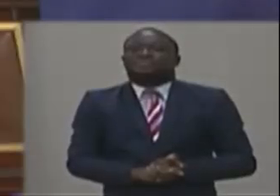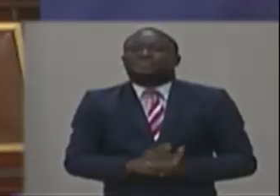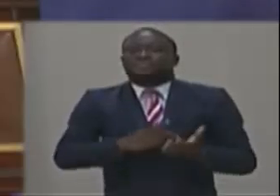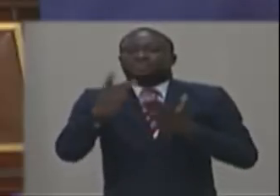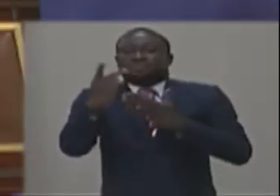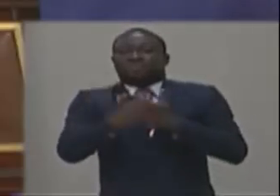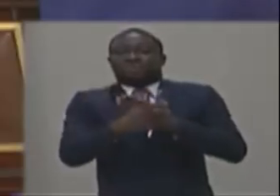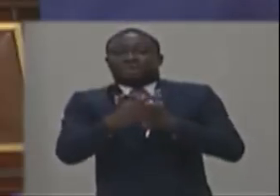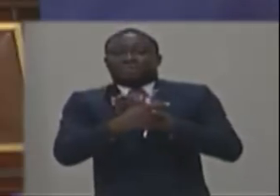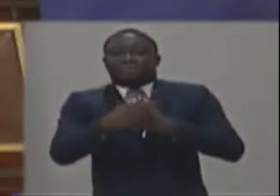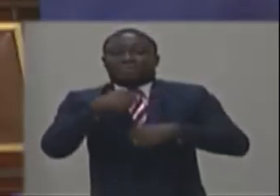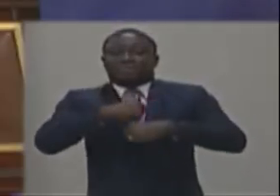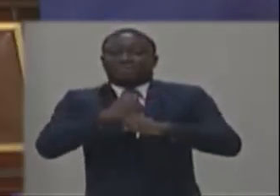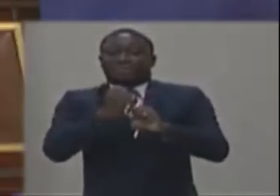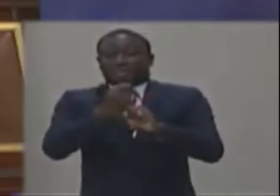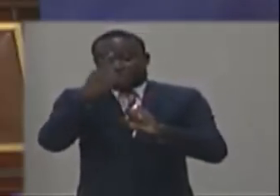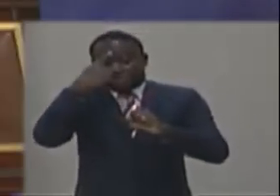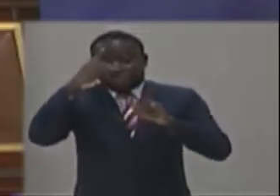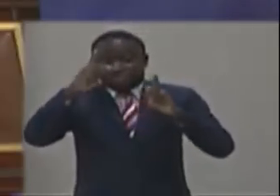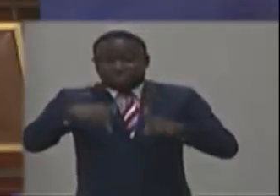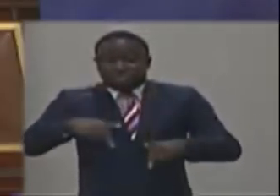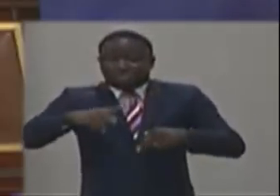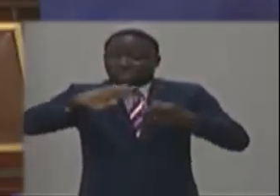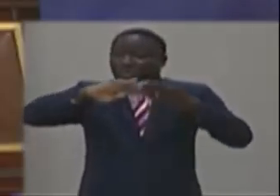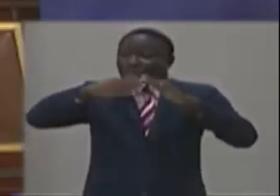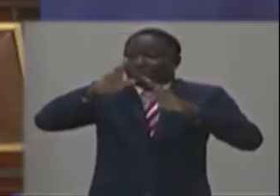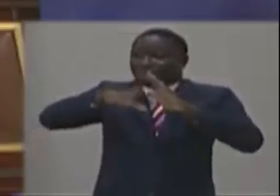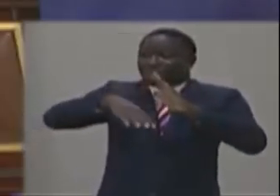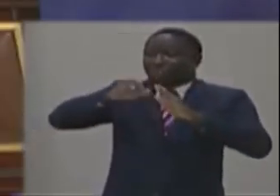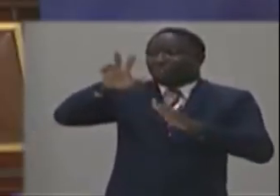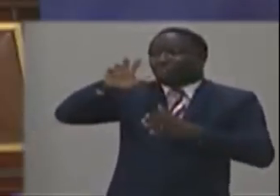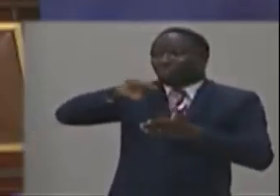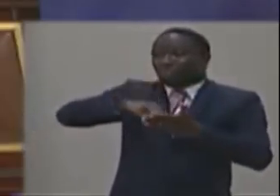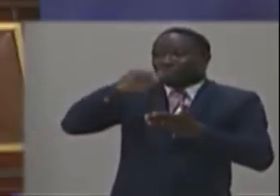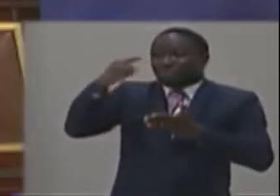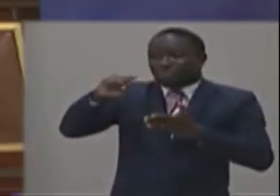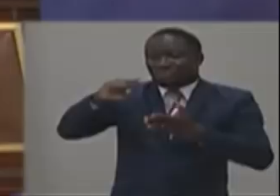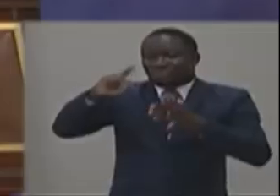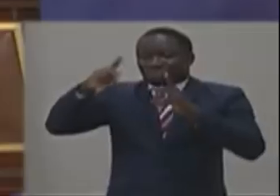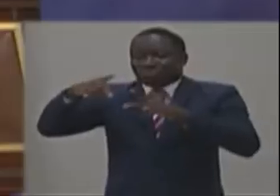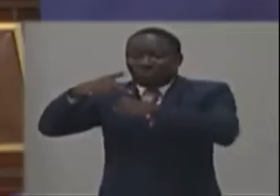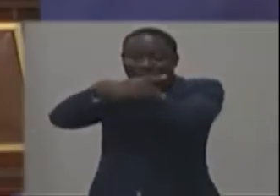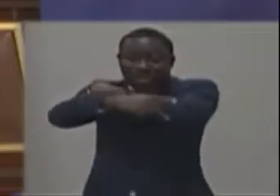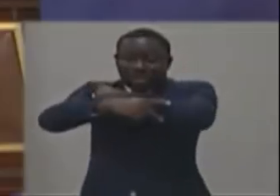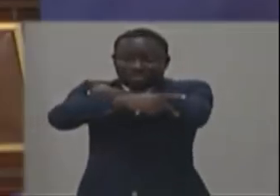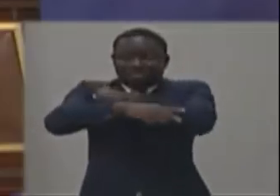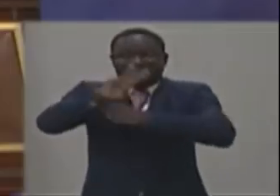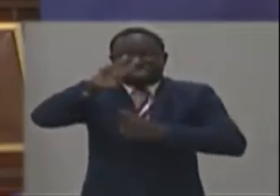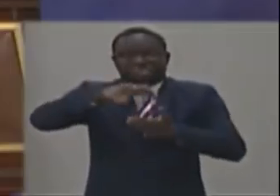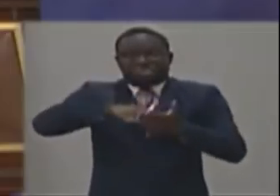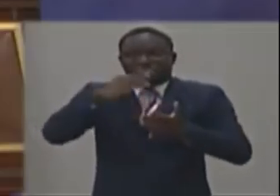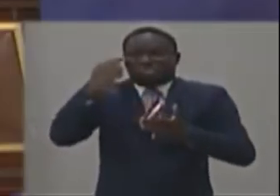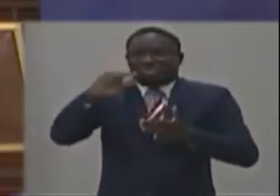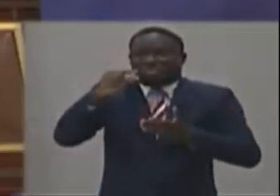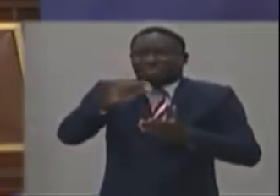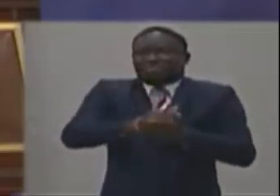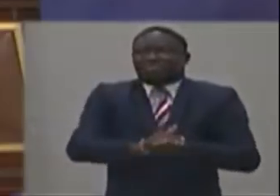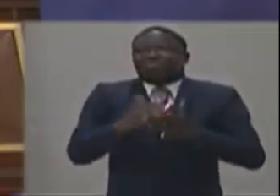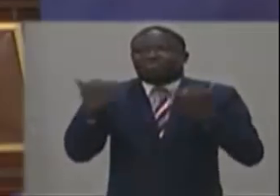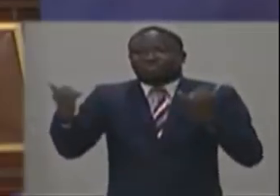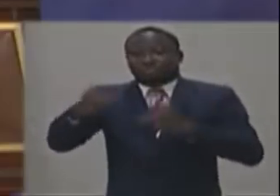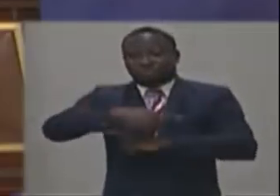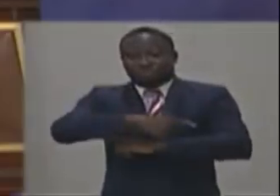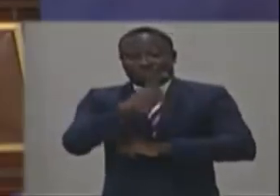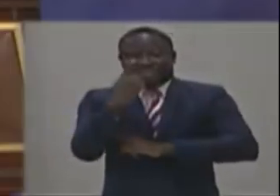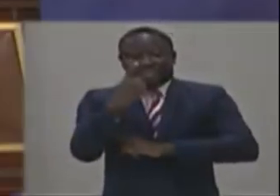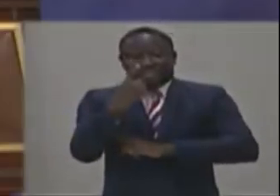programme est monté pour que la ville te joigne 3000 gouttes. Et mon en dehors, te joigne 2000 gouttes.